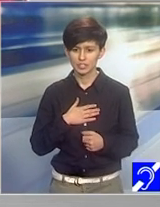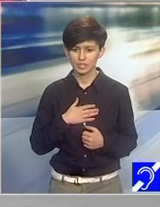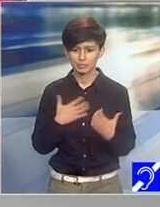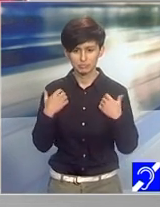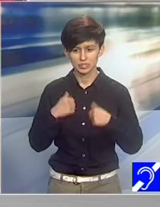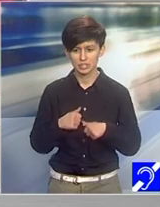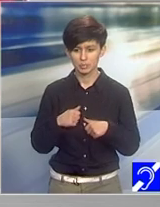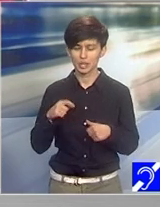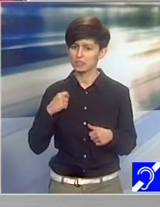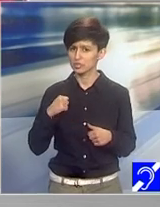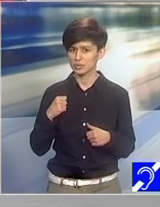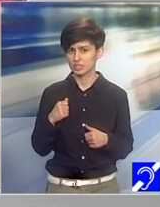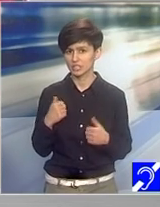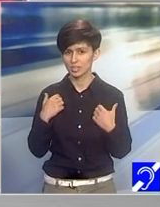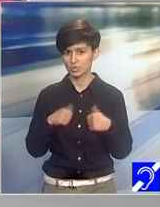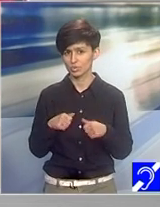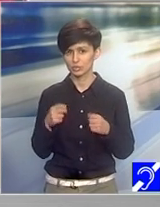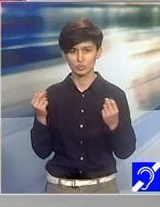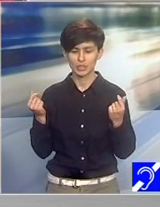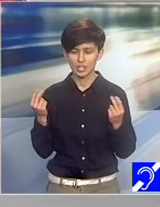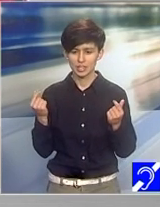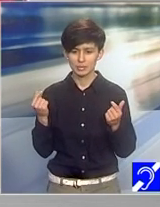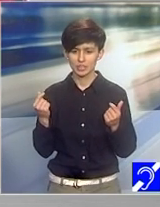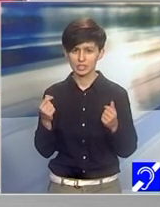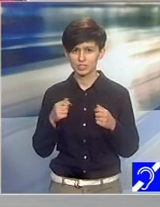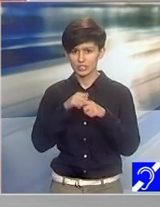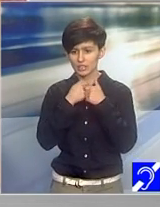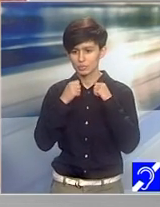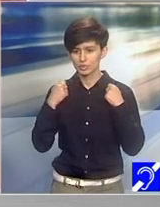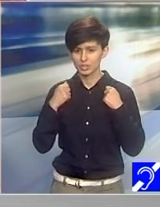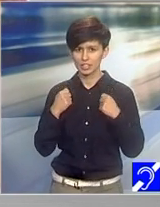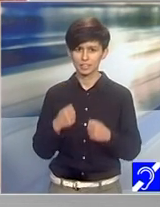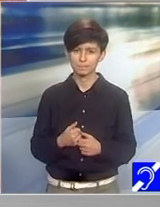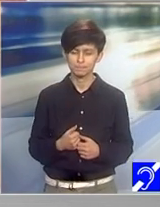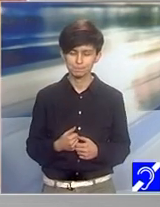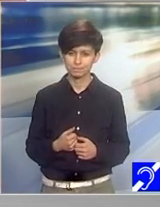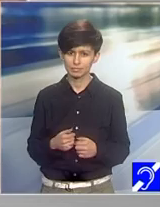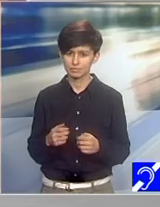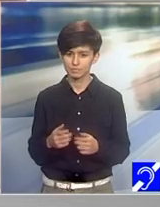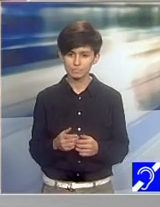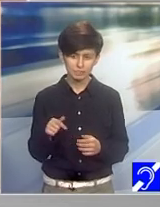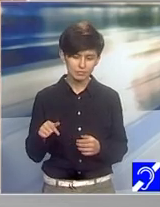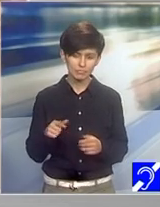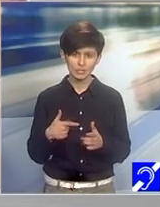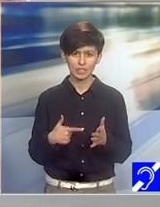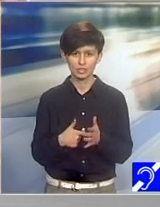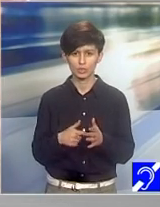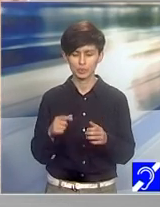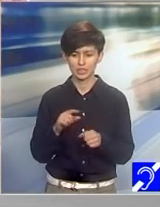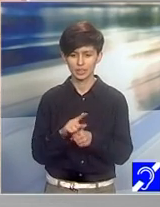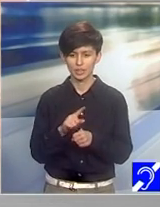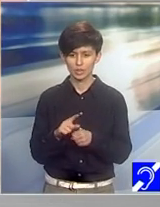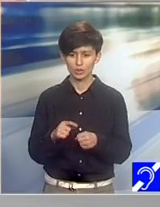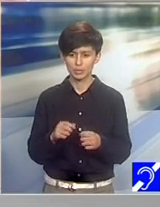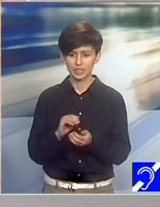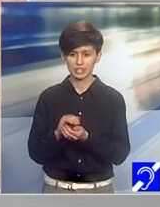un costum național, o năframă, o ie, o catrință. Cele peste 2000 de obiecte tradiționale păstrate cu sfințenie de către